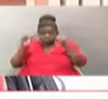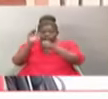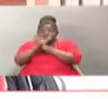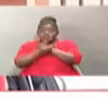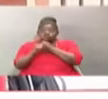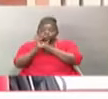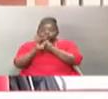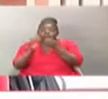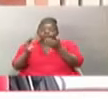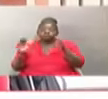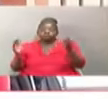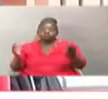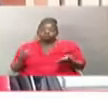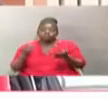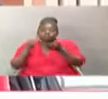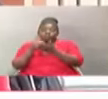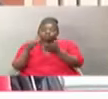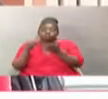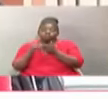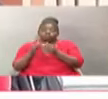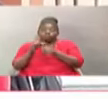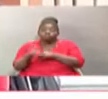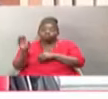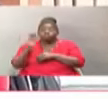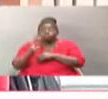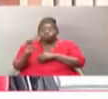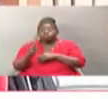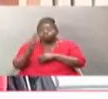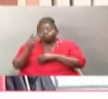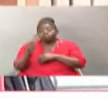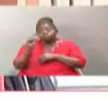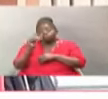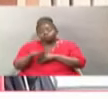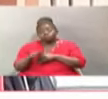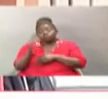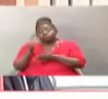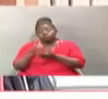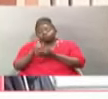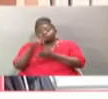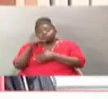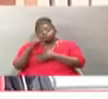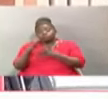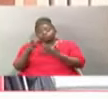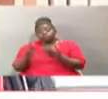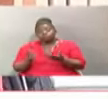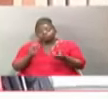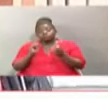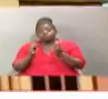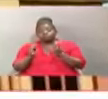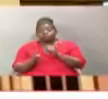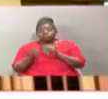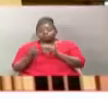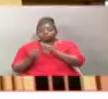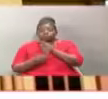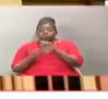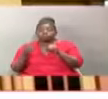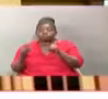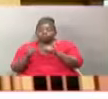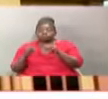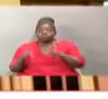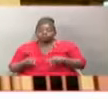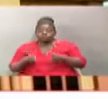kyezidukira gye tuddukira ku ssente obuwumbi obubiri n'okusoba butuyambyeko okubanga tereza ensonga eno mu bufwe bona